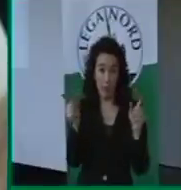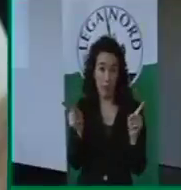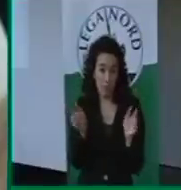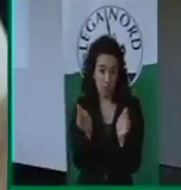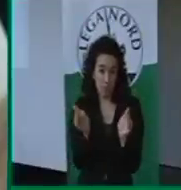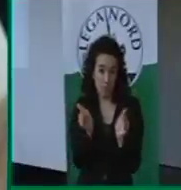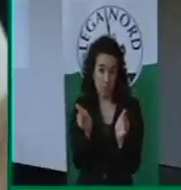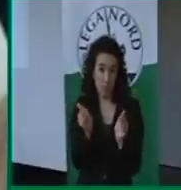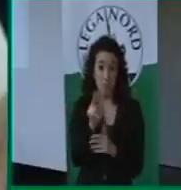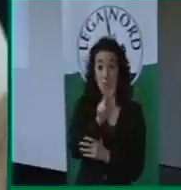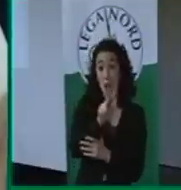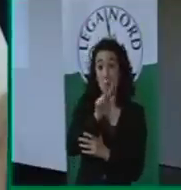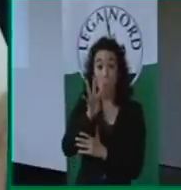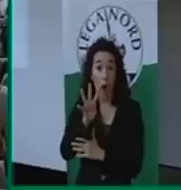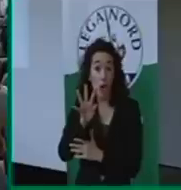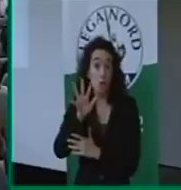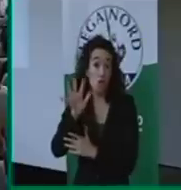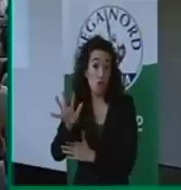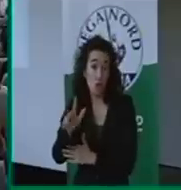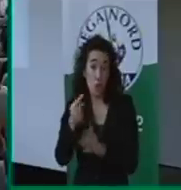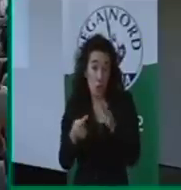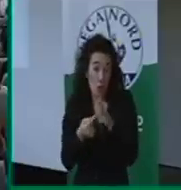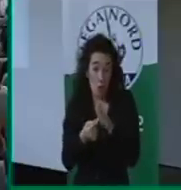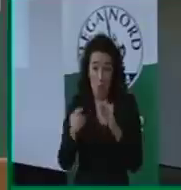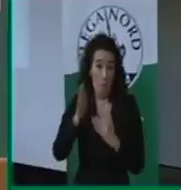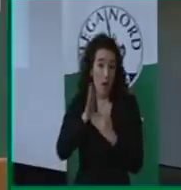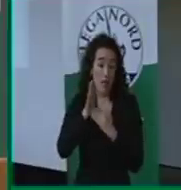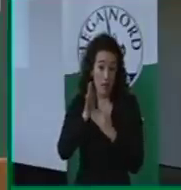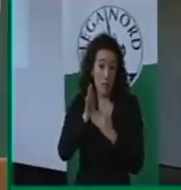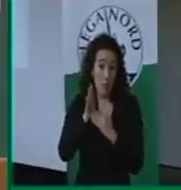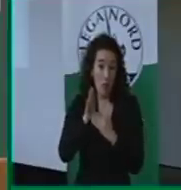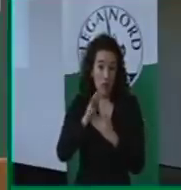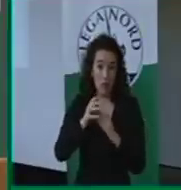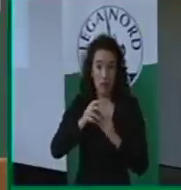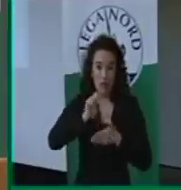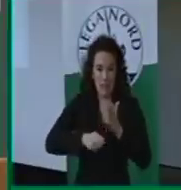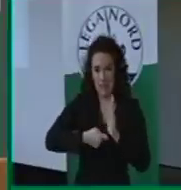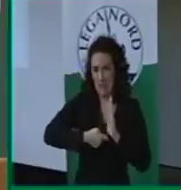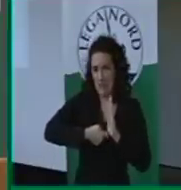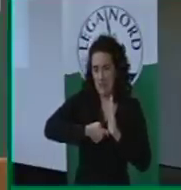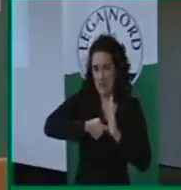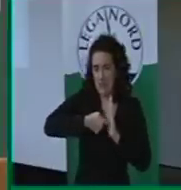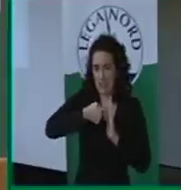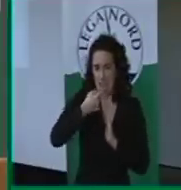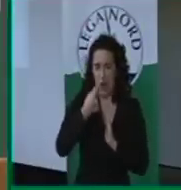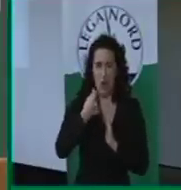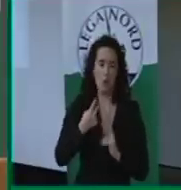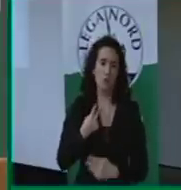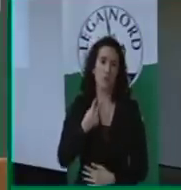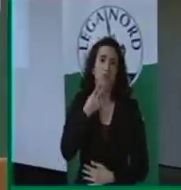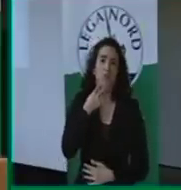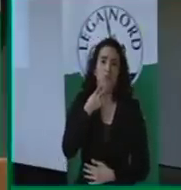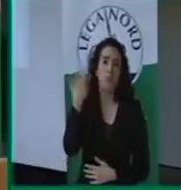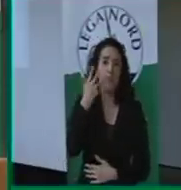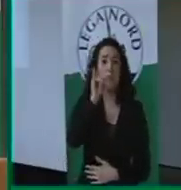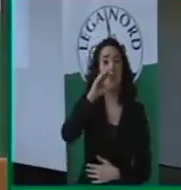a a 3 4 C dipendenti hanno hanno sobbarcato di costi come eh l'Ici